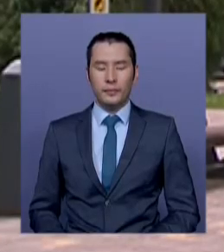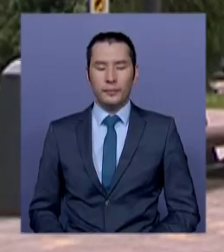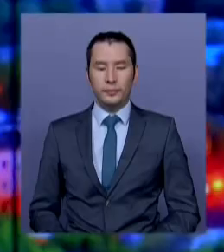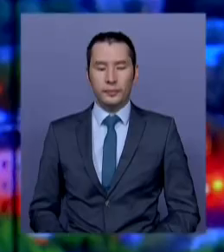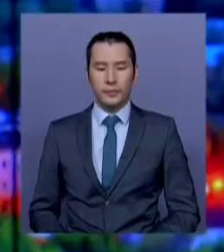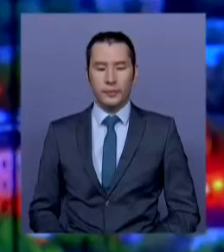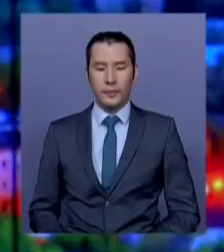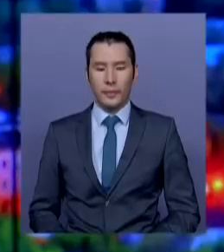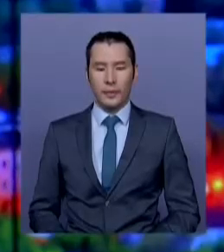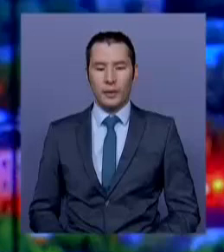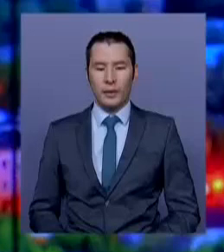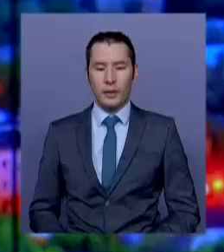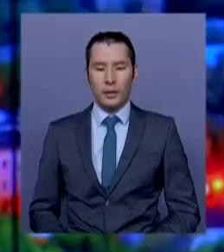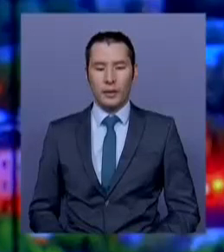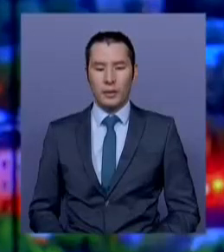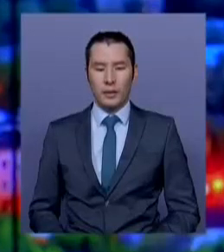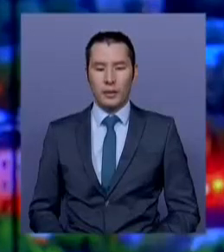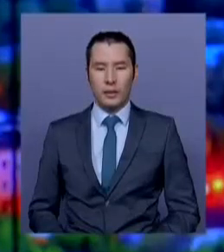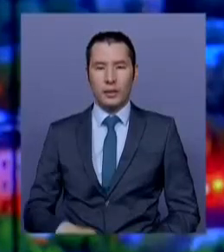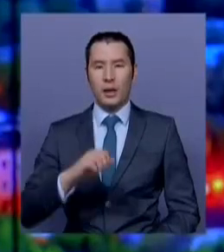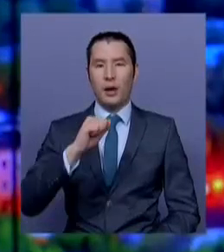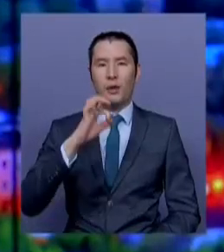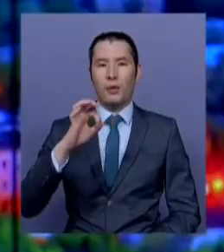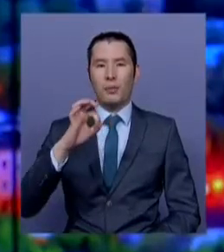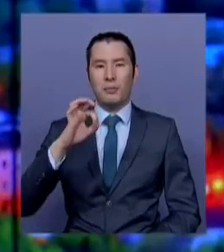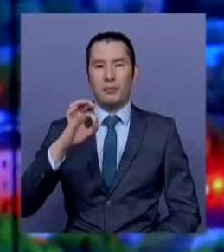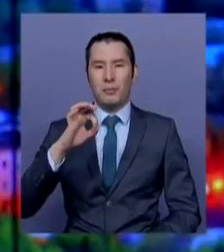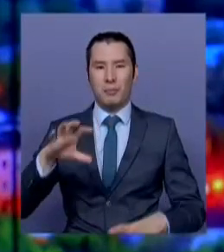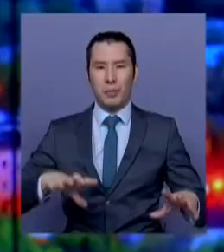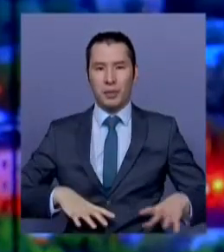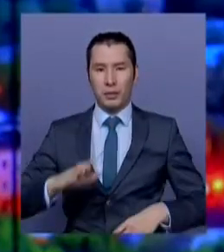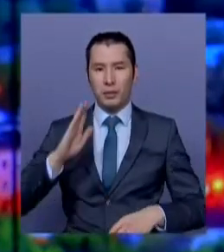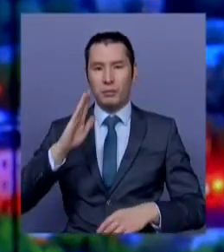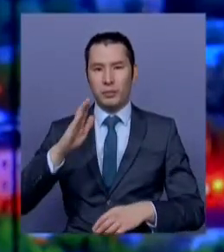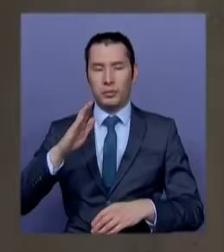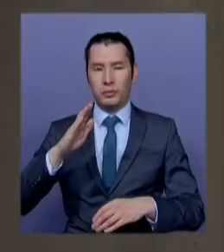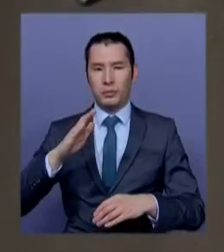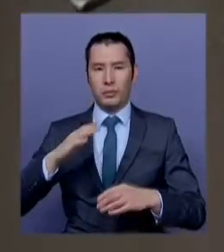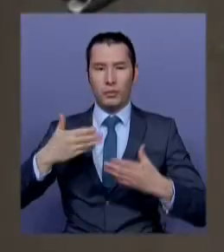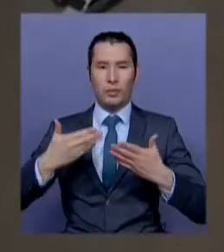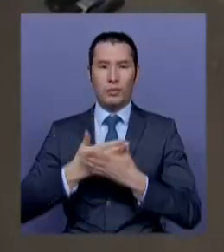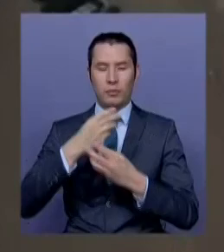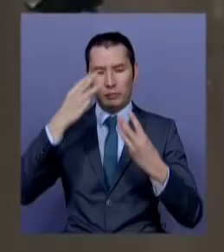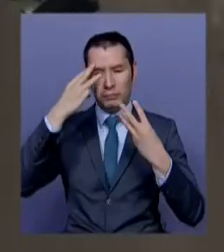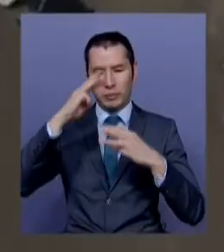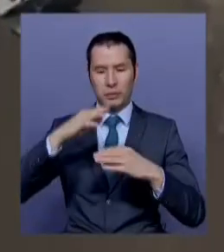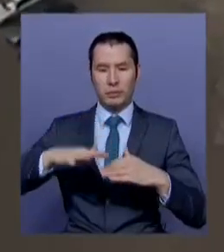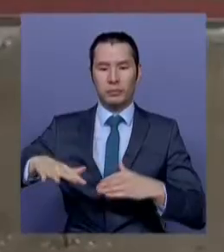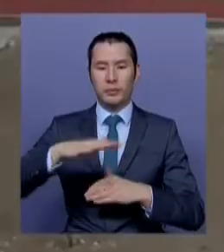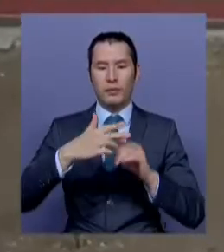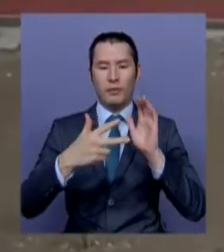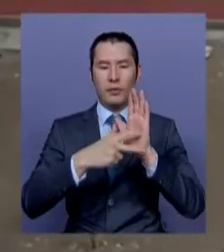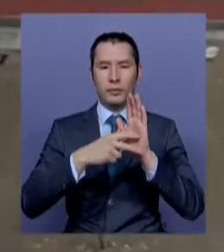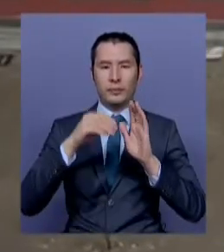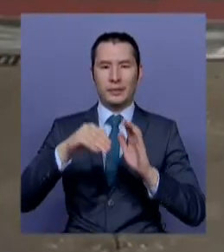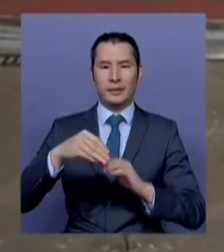телеарнасы. Алтын Орда базарында заманауи павильон ашылады. 8300 шаршы метр аумақты құрайтын нысан